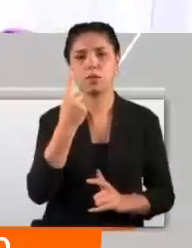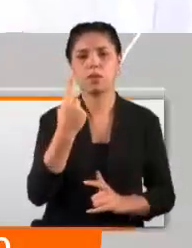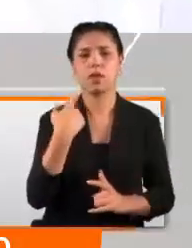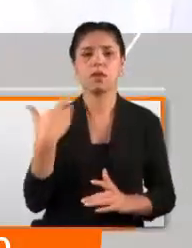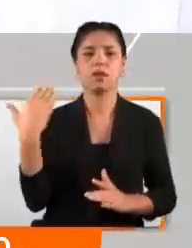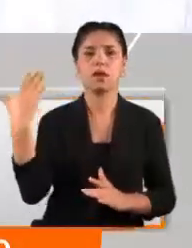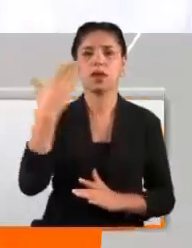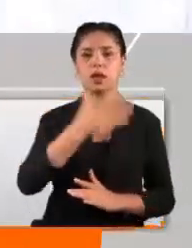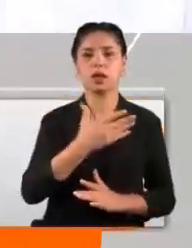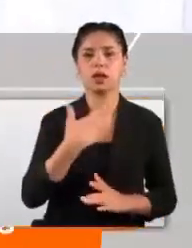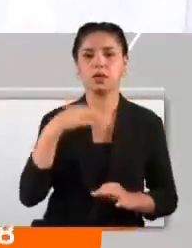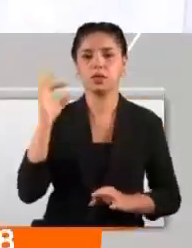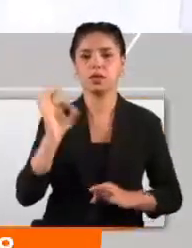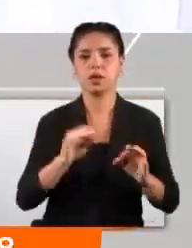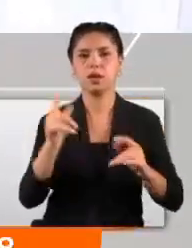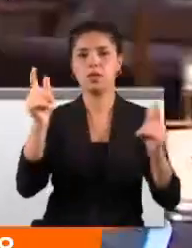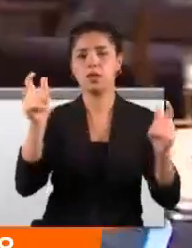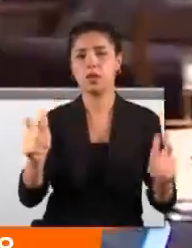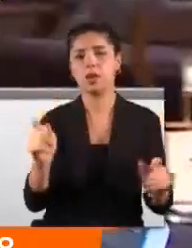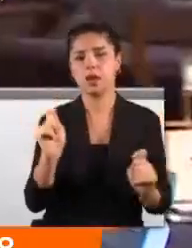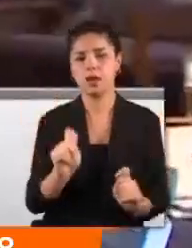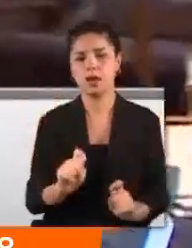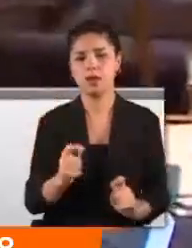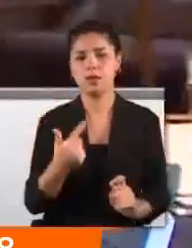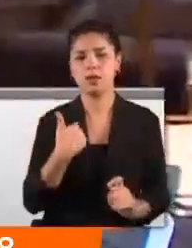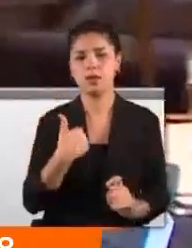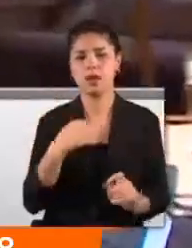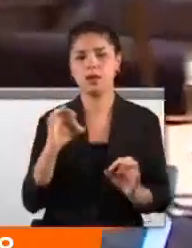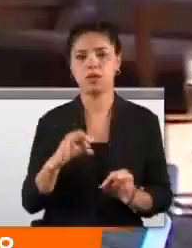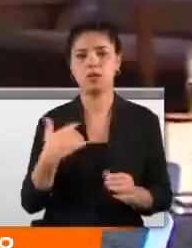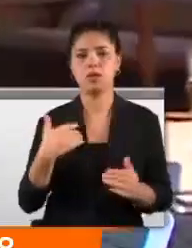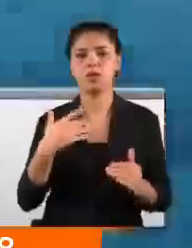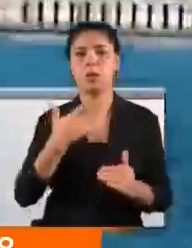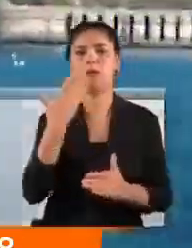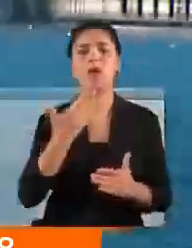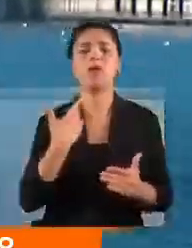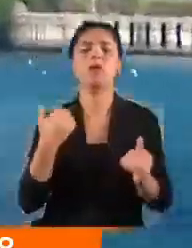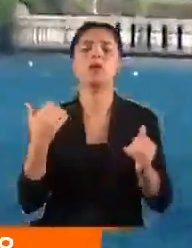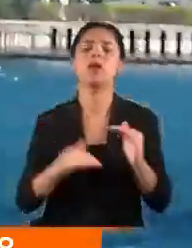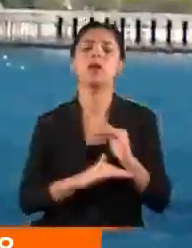gidiyorum buradan. Bütün tedavilerim orada yapılıyor. Benim artık burada yaşayamayacağım.